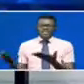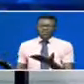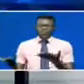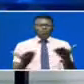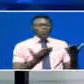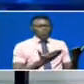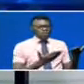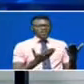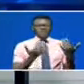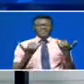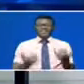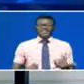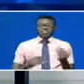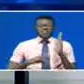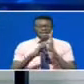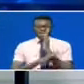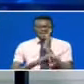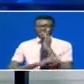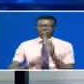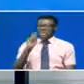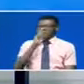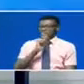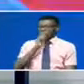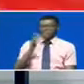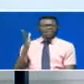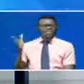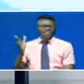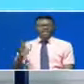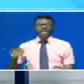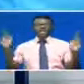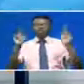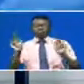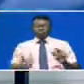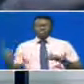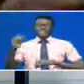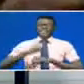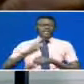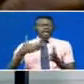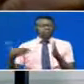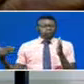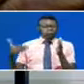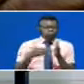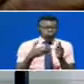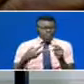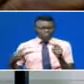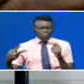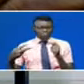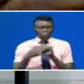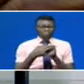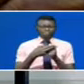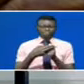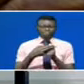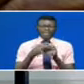hivyo mtazamaji, tuelekee nchi jirani ya Tanzania kuelekea siku ya kimataifa ya kupinga ukeketaji mwezi Februari tarehe 6 mwaka